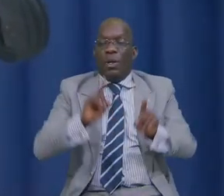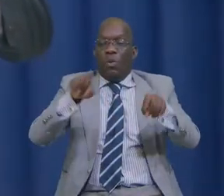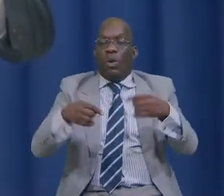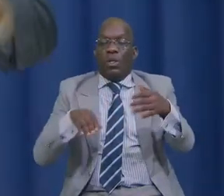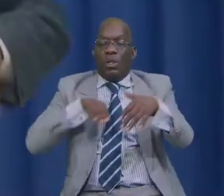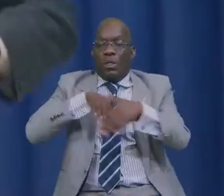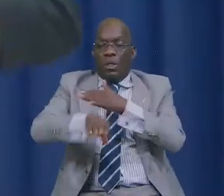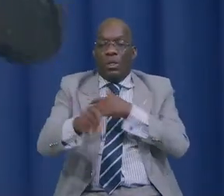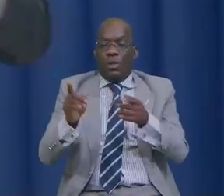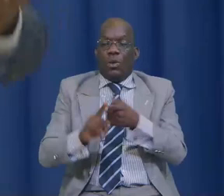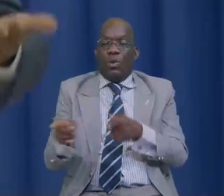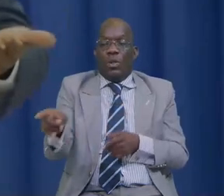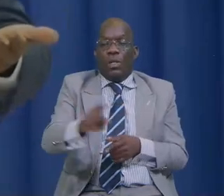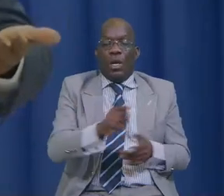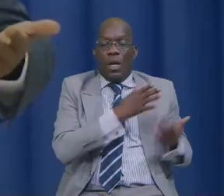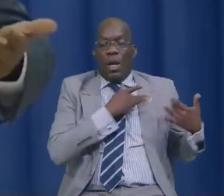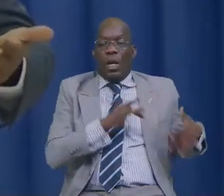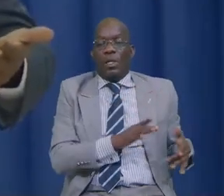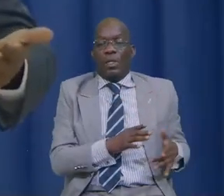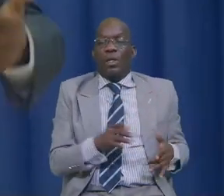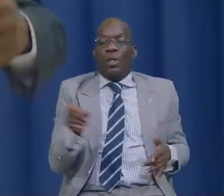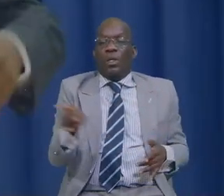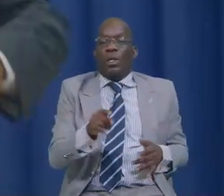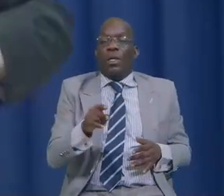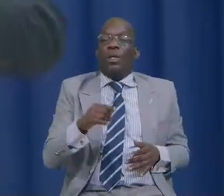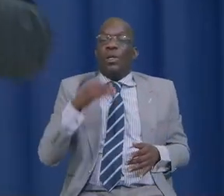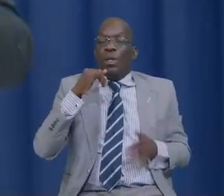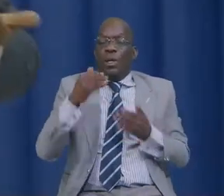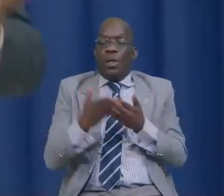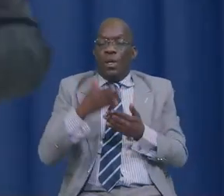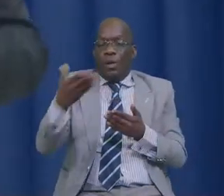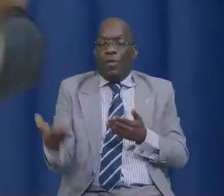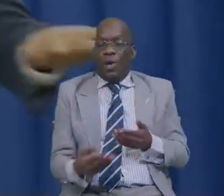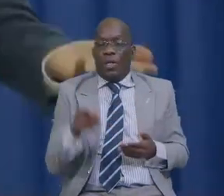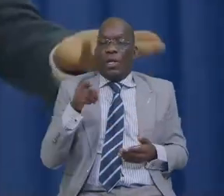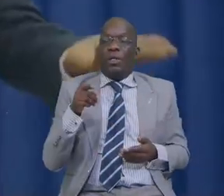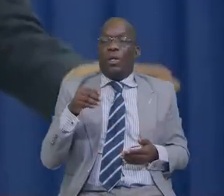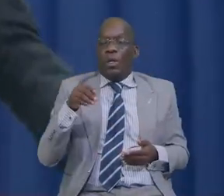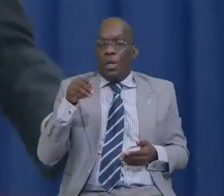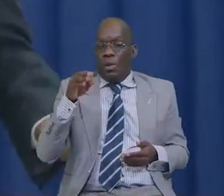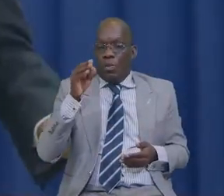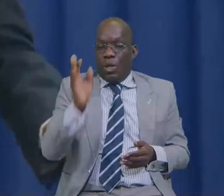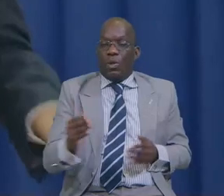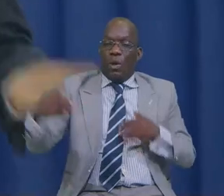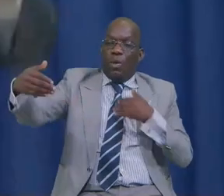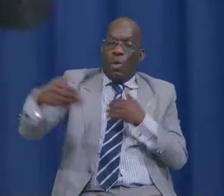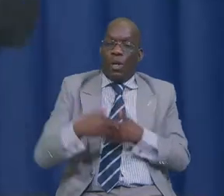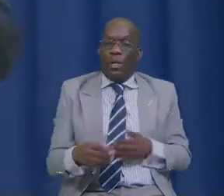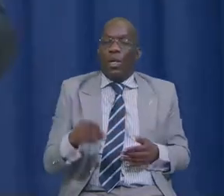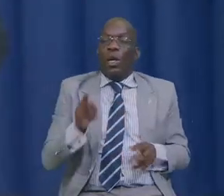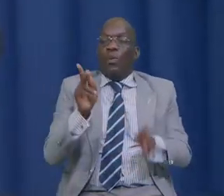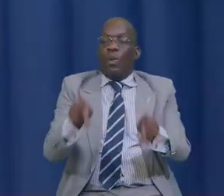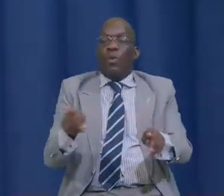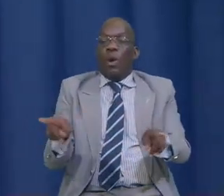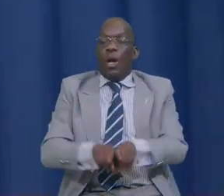est allée dans leur cœur et ils m'ont invité une seconde fois. Et ils m'ont invité, ils ont commencé à inviter comme